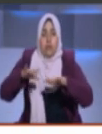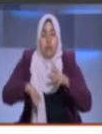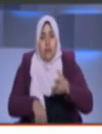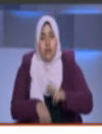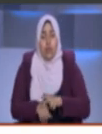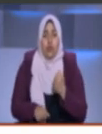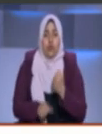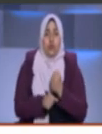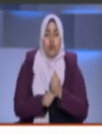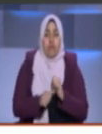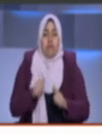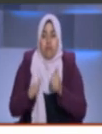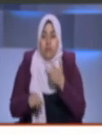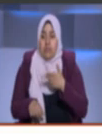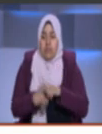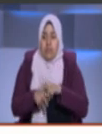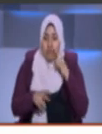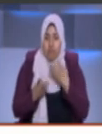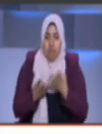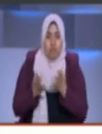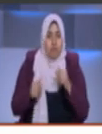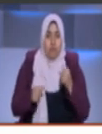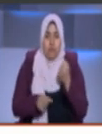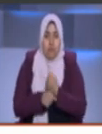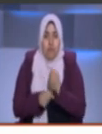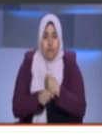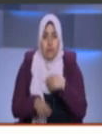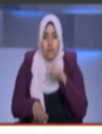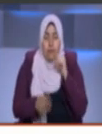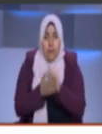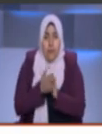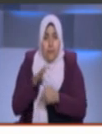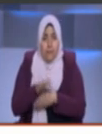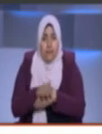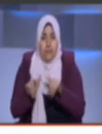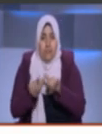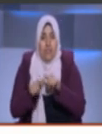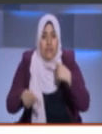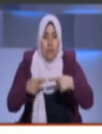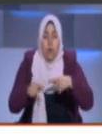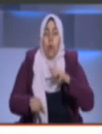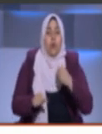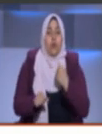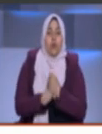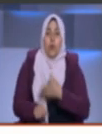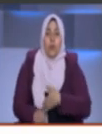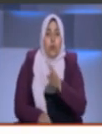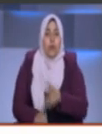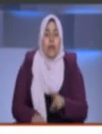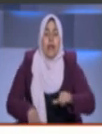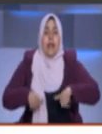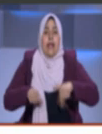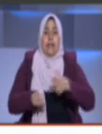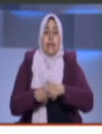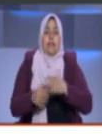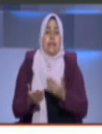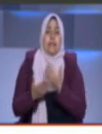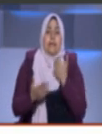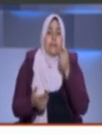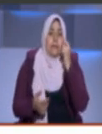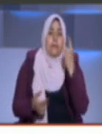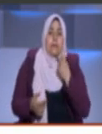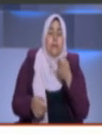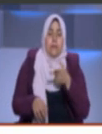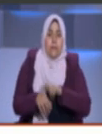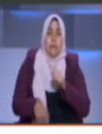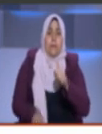بعد الشركات اللي كانت بتشتغل بنظام الهوم اوفيس او الناس تشتغل من البيت، الناس بدات ترجع شغلها تاني. الحقيقه بدات ترجع لطبيعتها بشكل ما في المانيا من